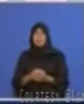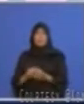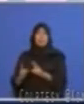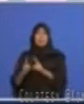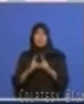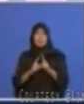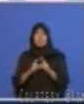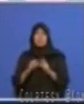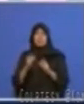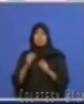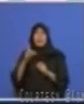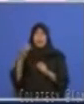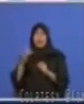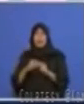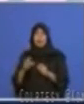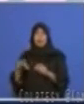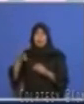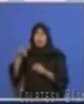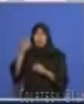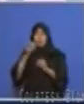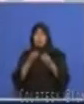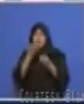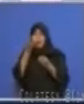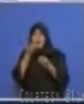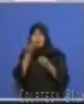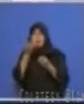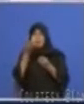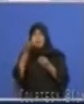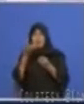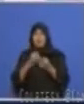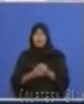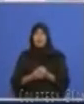wakil gubernur cukup signifikan begitu